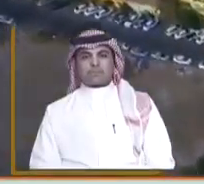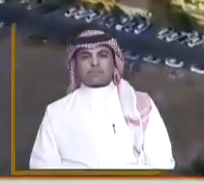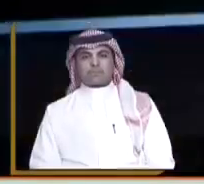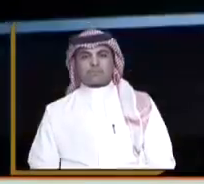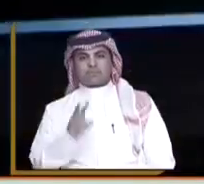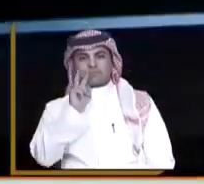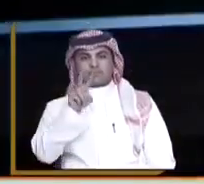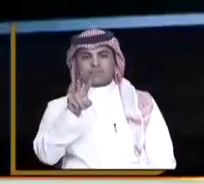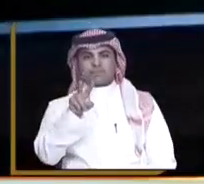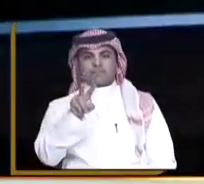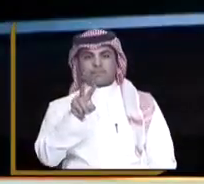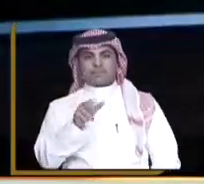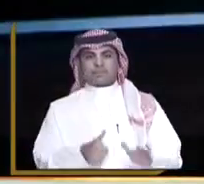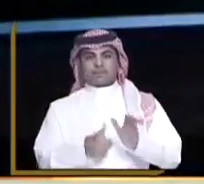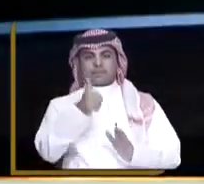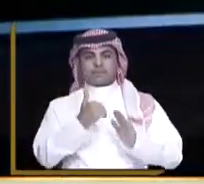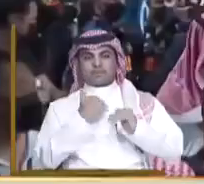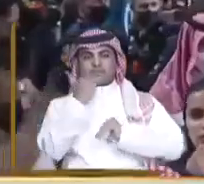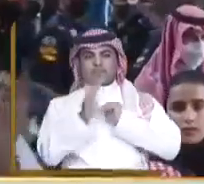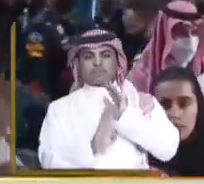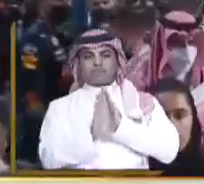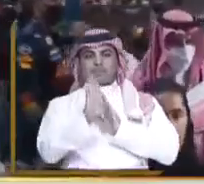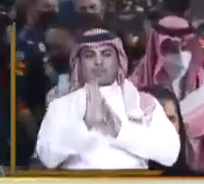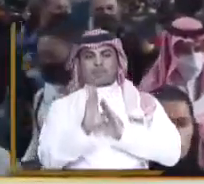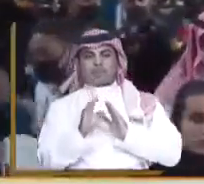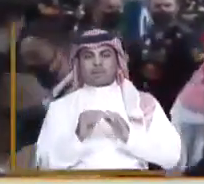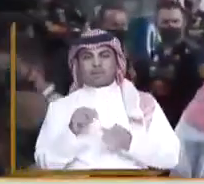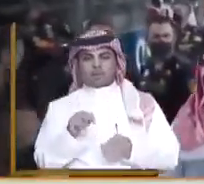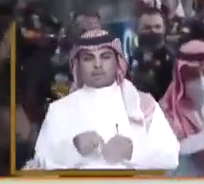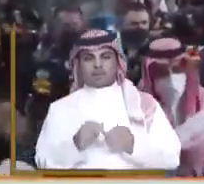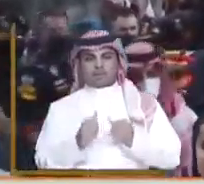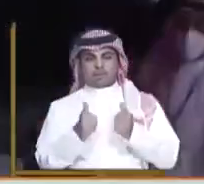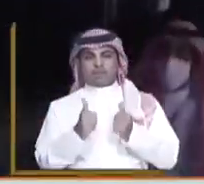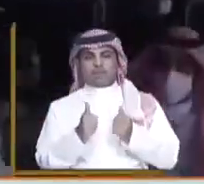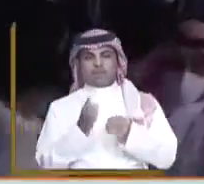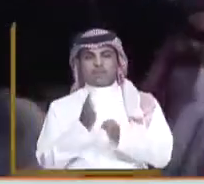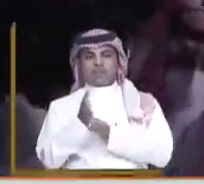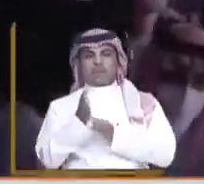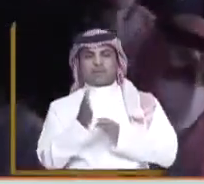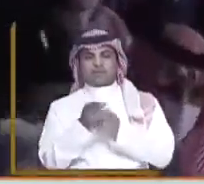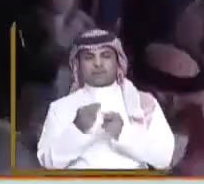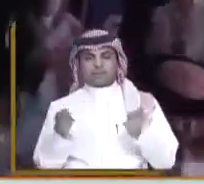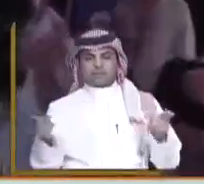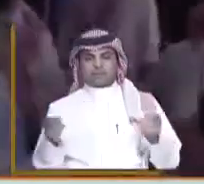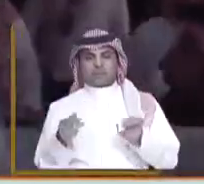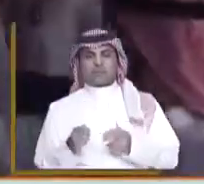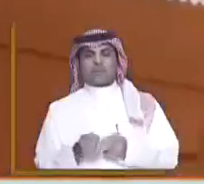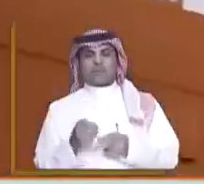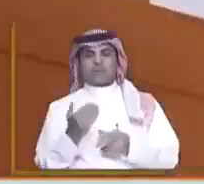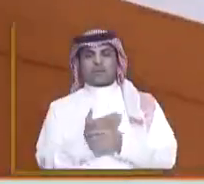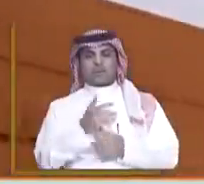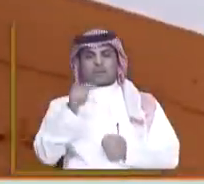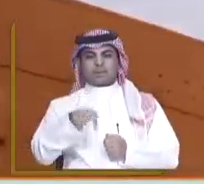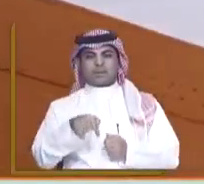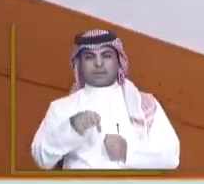على غرار النجاحات والتحولات التي تجسدت في قطاعات وجوانب عده ها هي